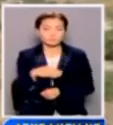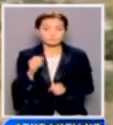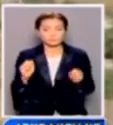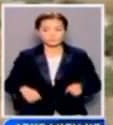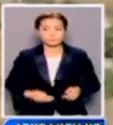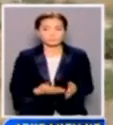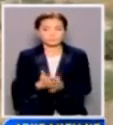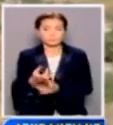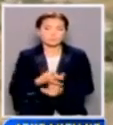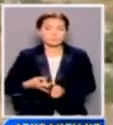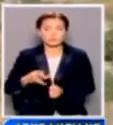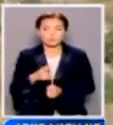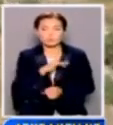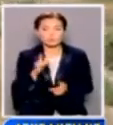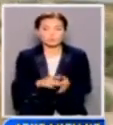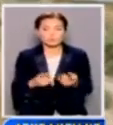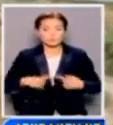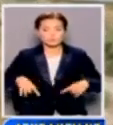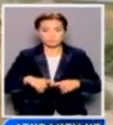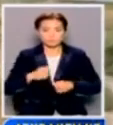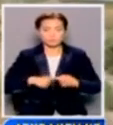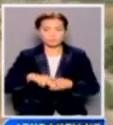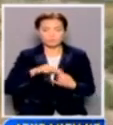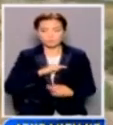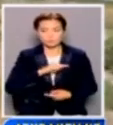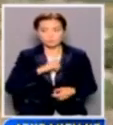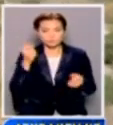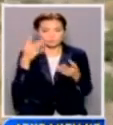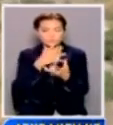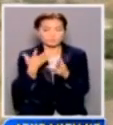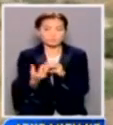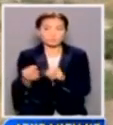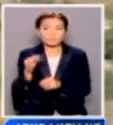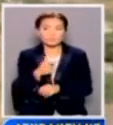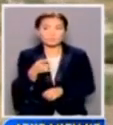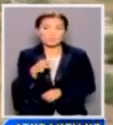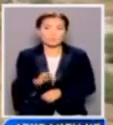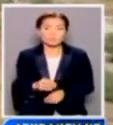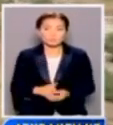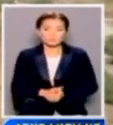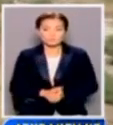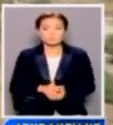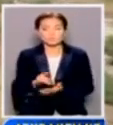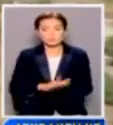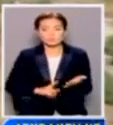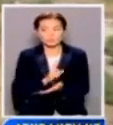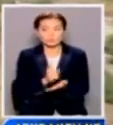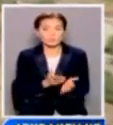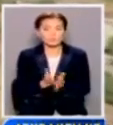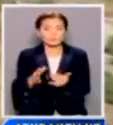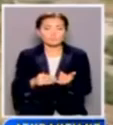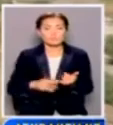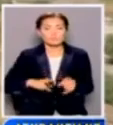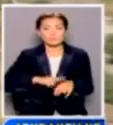могут обратиться в районную или городскую палату предпринимателей и узнать все о геопортале. Затем они должны обратиться в